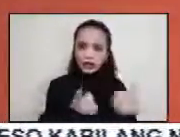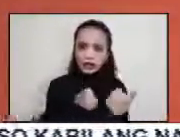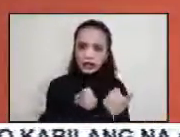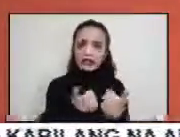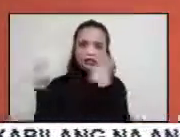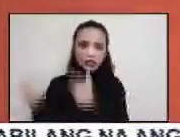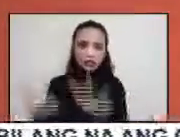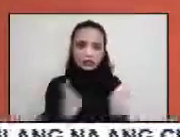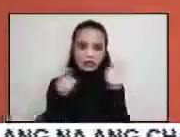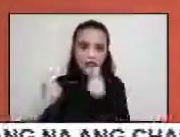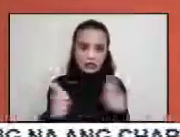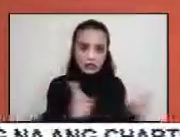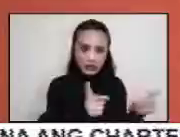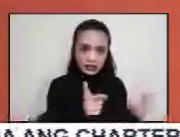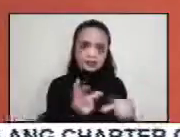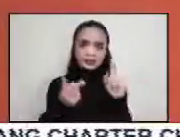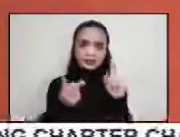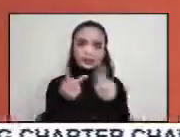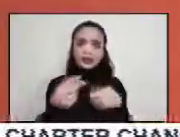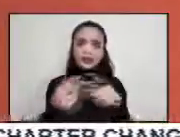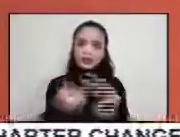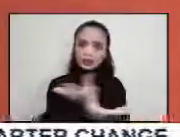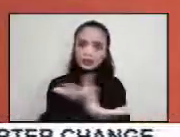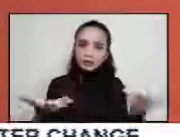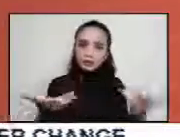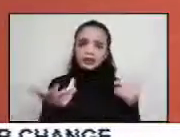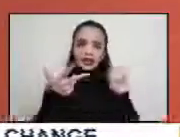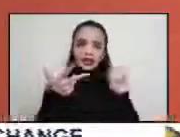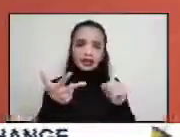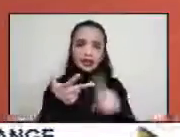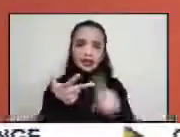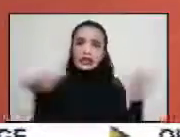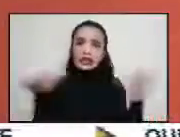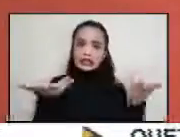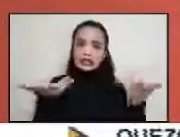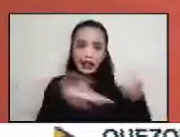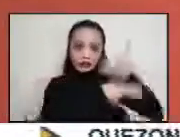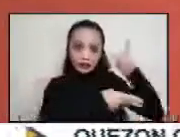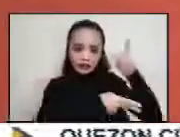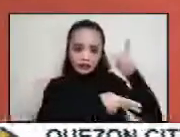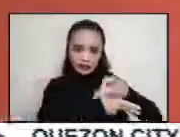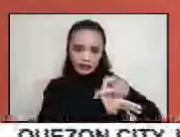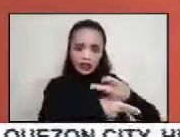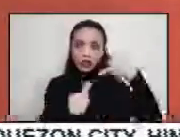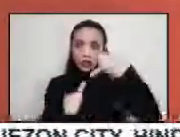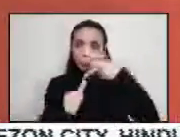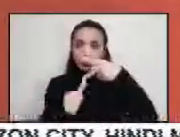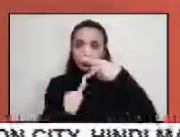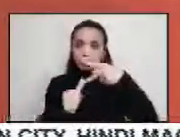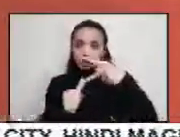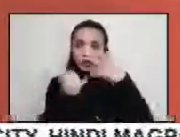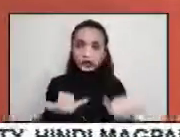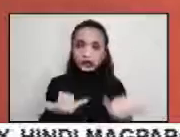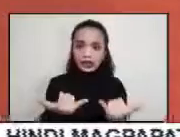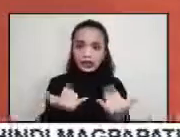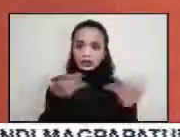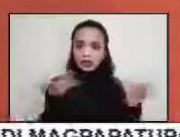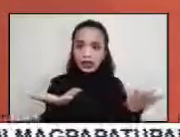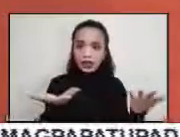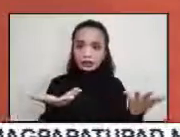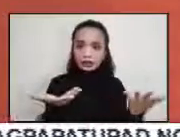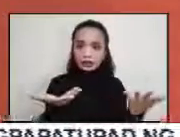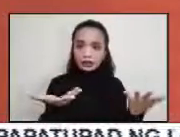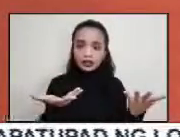6 hours, dapat magamit na yon. So, hindi naman kailangan all throughout the time na yung vaccine na nandun sa ganung